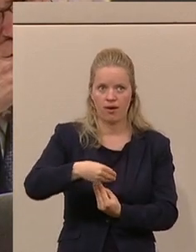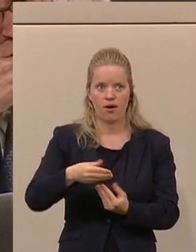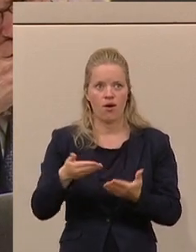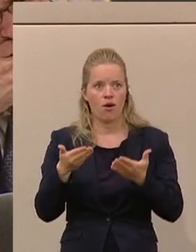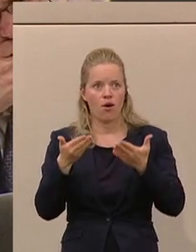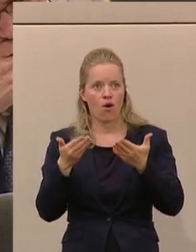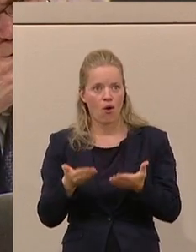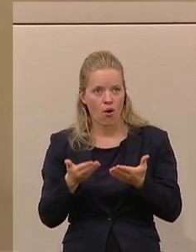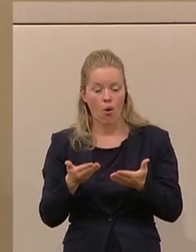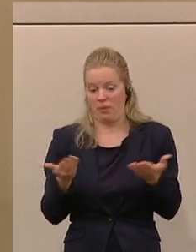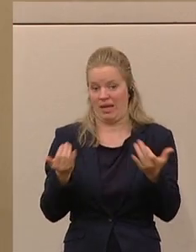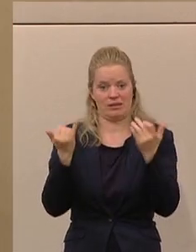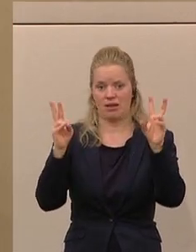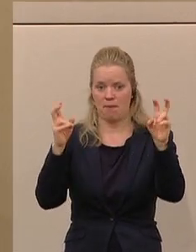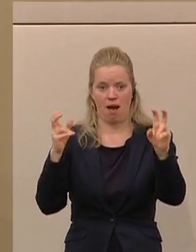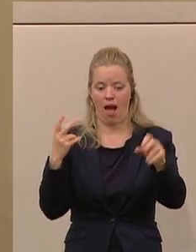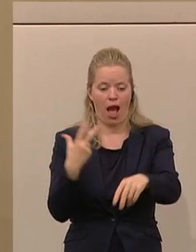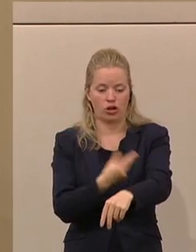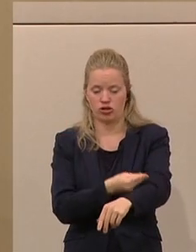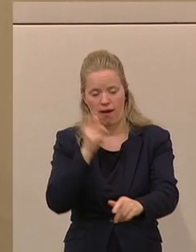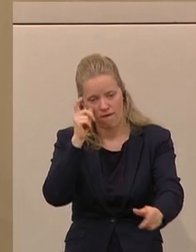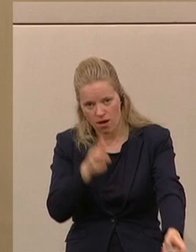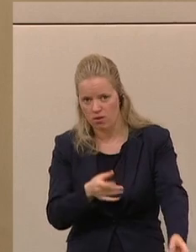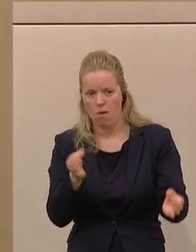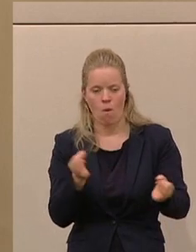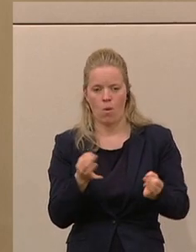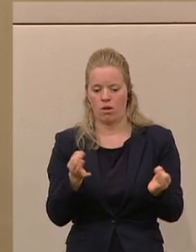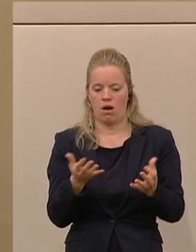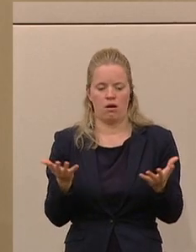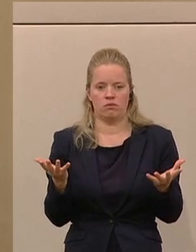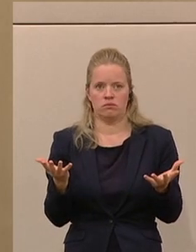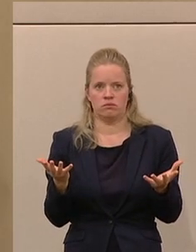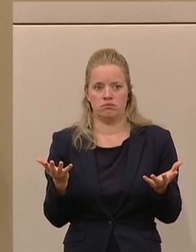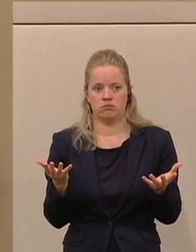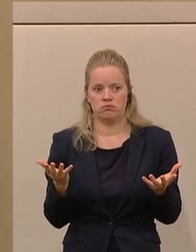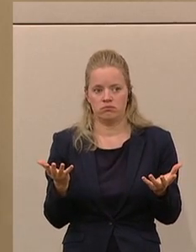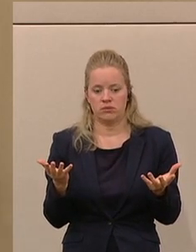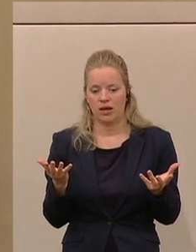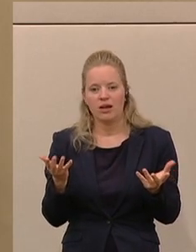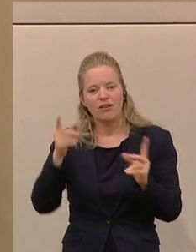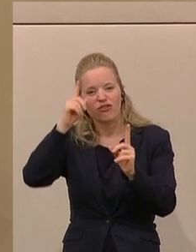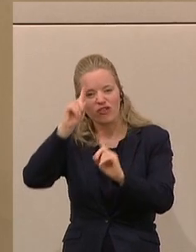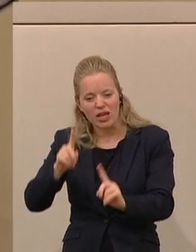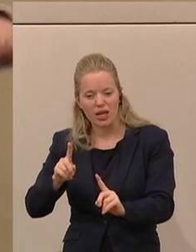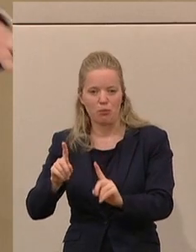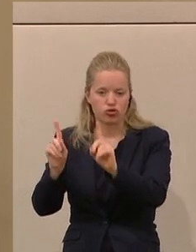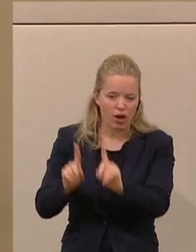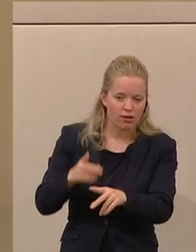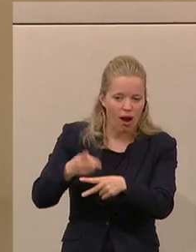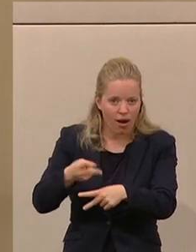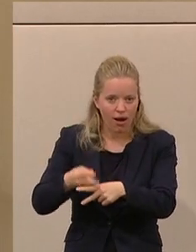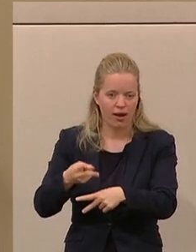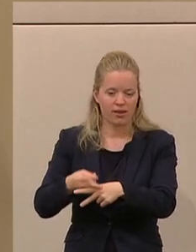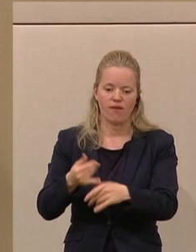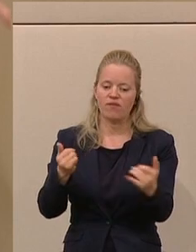sogenannten Einschläfern ist, bis heute, bis zu Erkrankungen heute bei Viehbeständen etc., der Umgang des Arztes